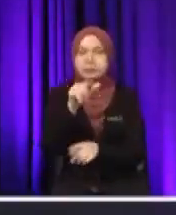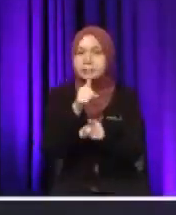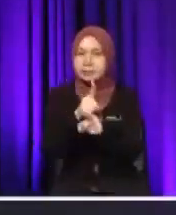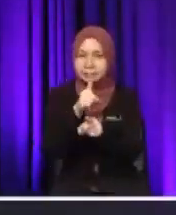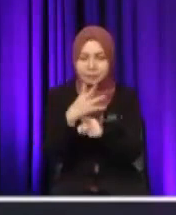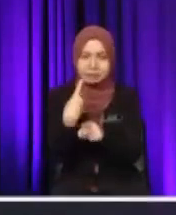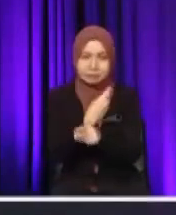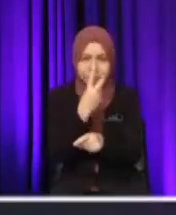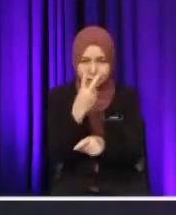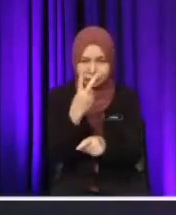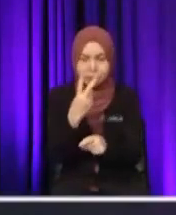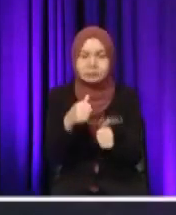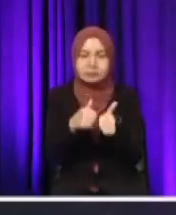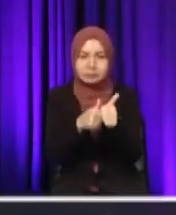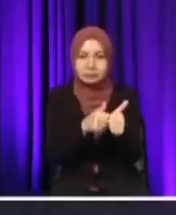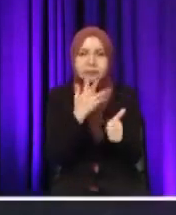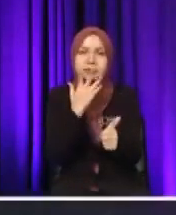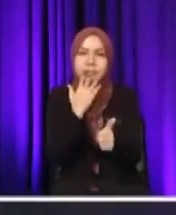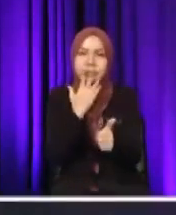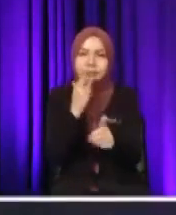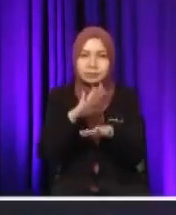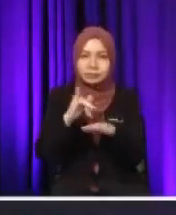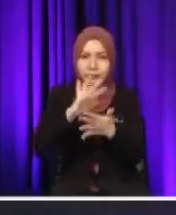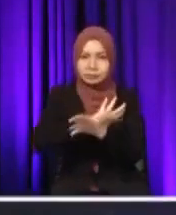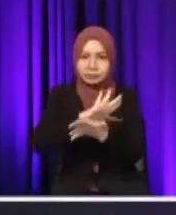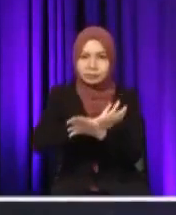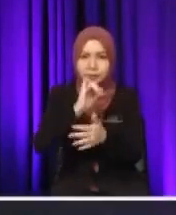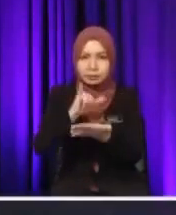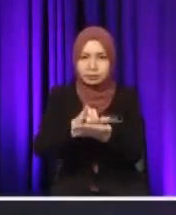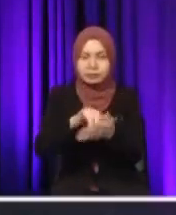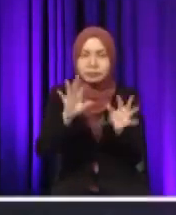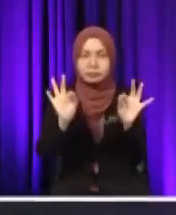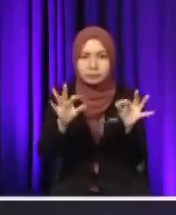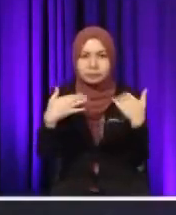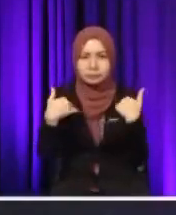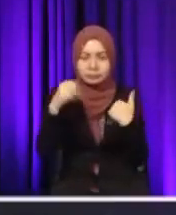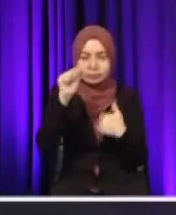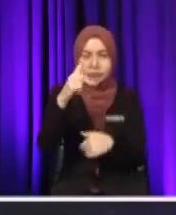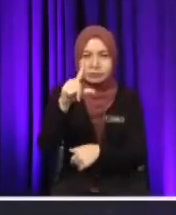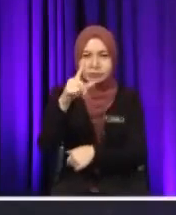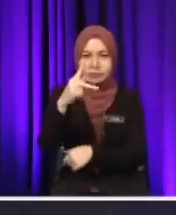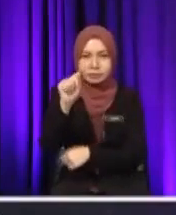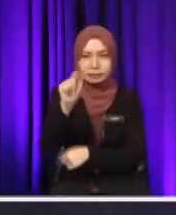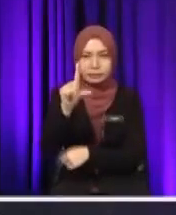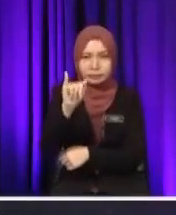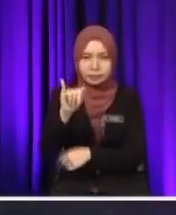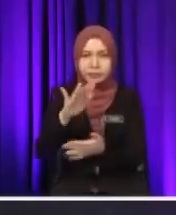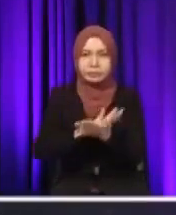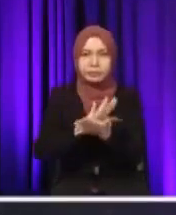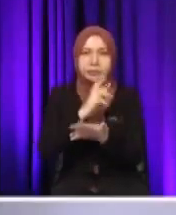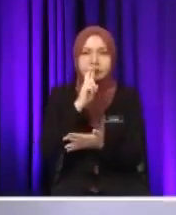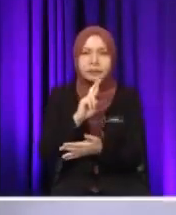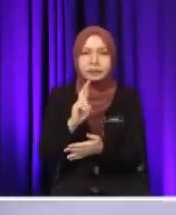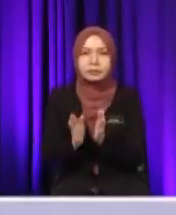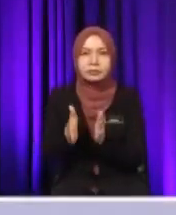kertas warna litmus kan. So bila kehadiran alkali, kertas yang berwarna merah akan